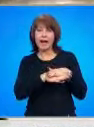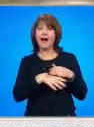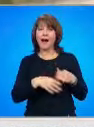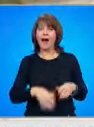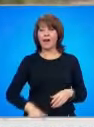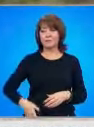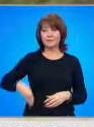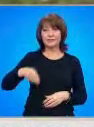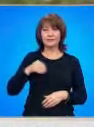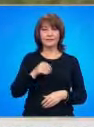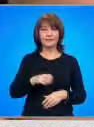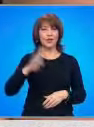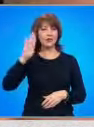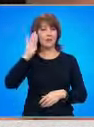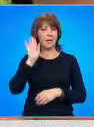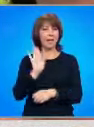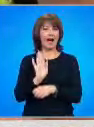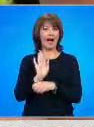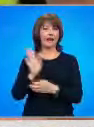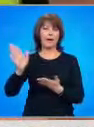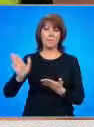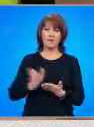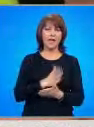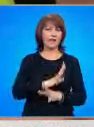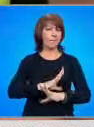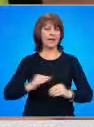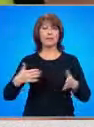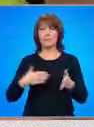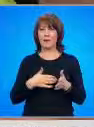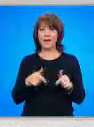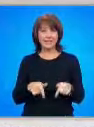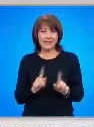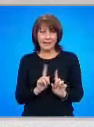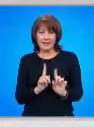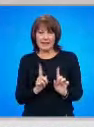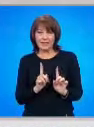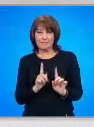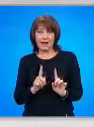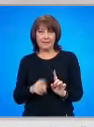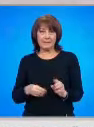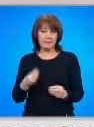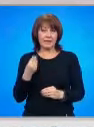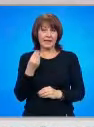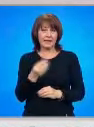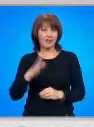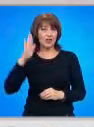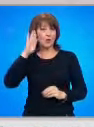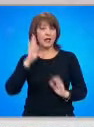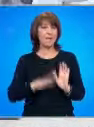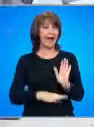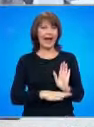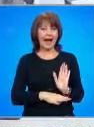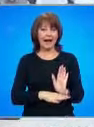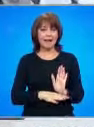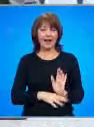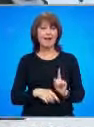си карти и минаваха безпрепятствено. Сега не смеят да извадят служебната си карта, ако ги спрат в такова състояние. Търсят